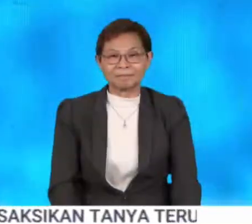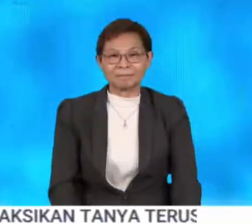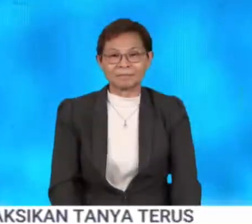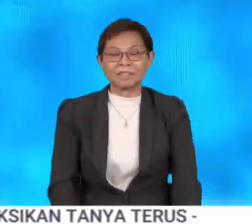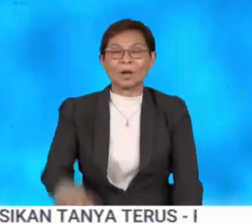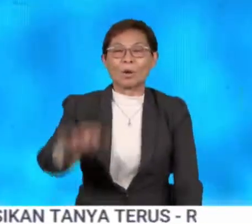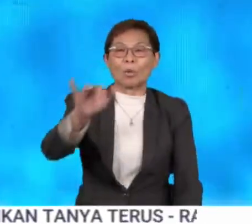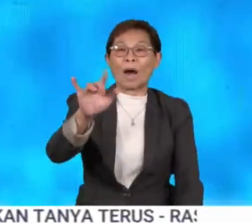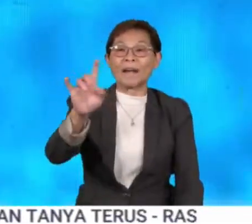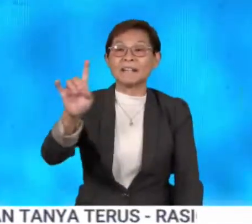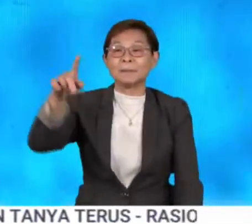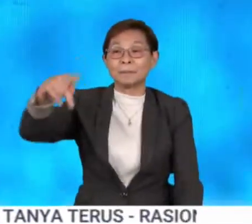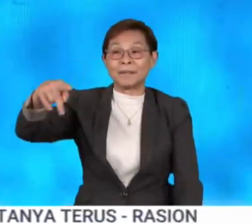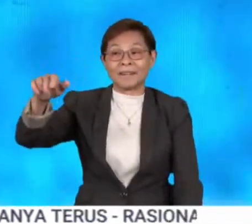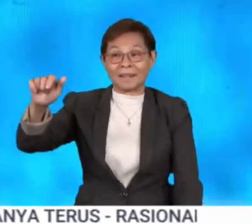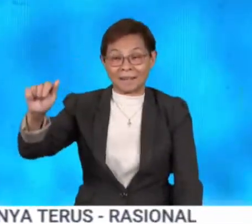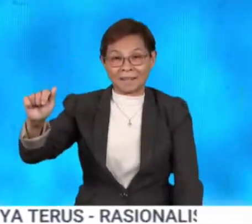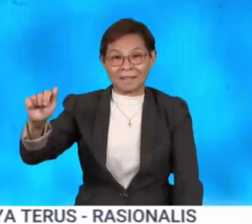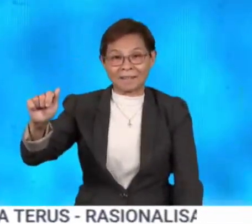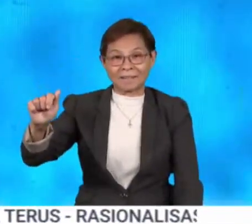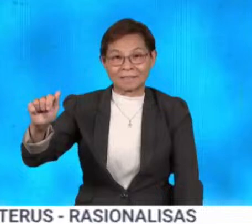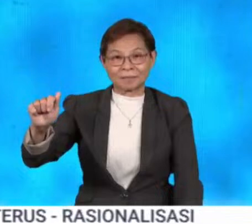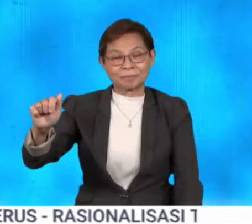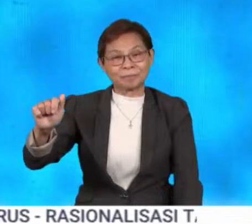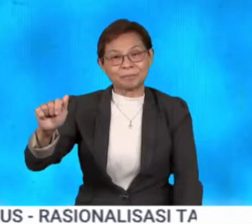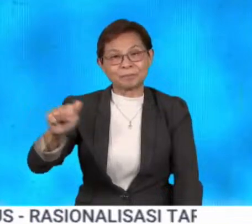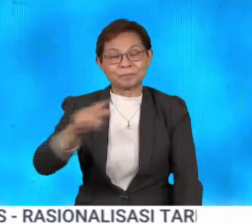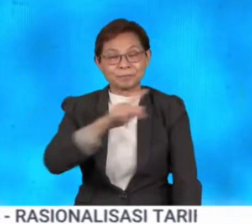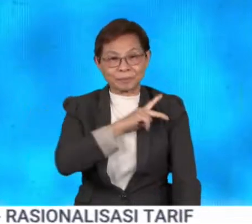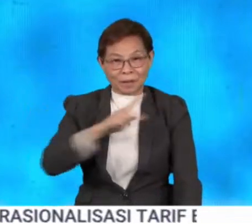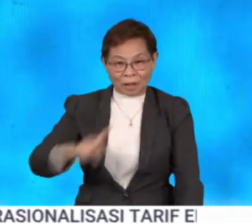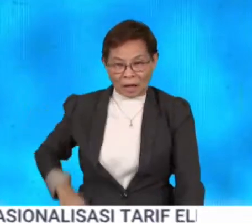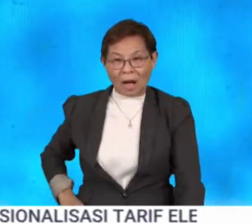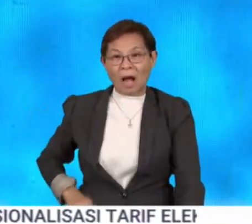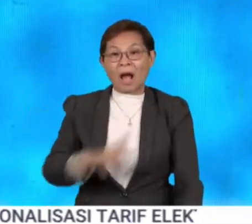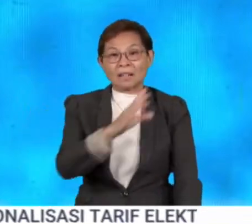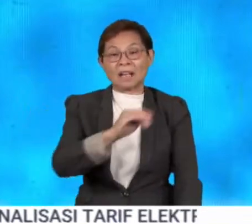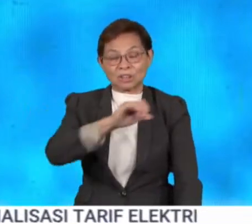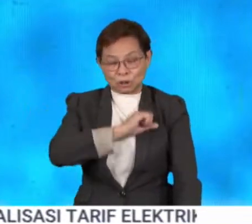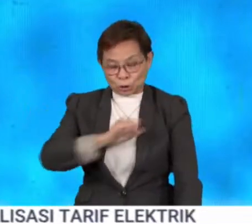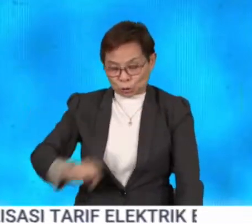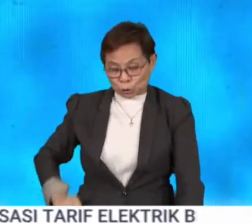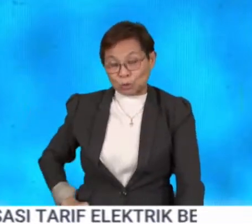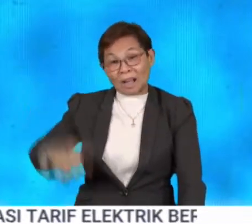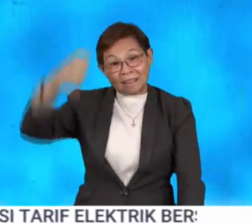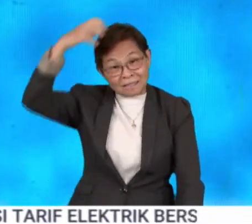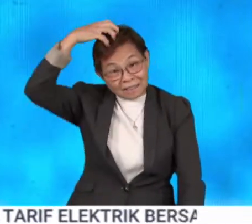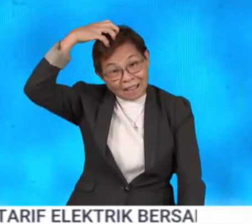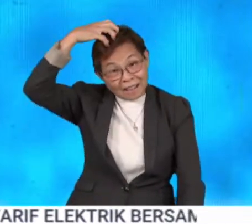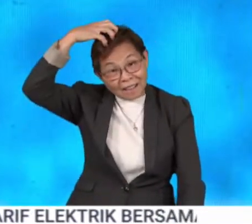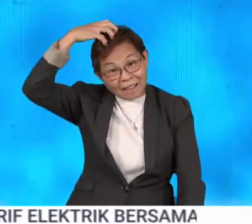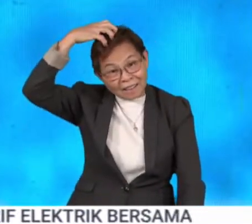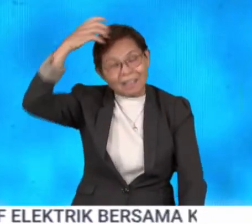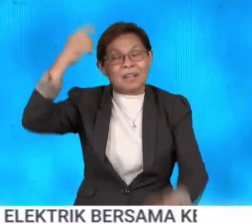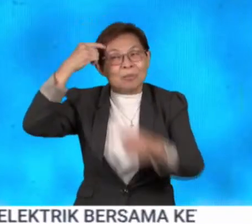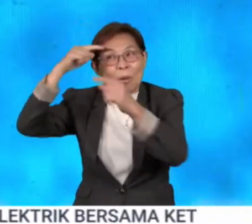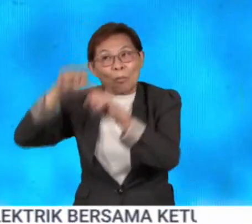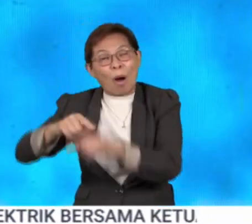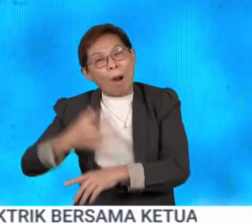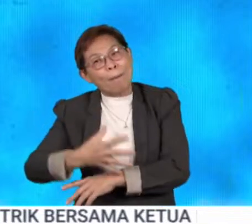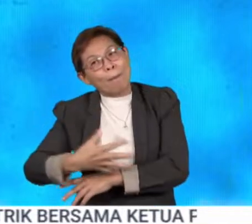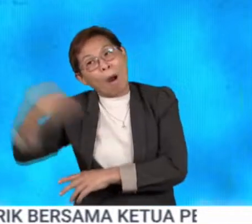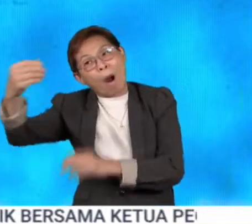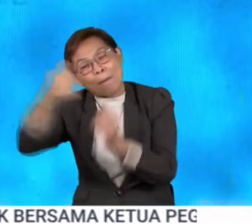Yang di-Pertuan Agong, Al-Sultan Abdullah Riayatuddin Al-Mustafa Billah Shah dan Sultan Selangor Sultan Sharafuddin Idris Shah berkenan